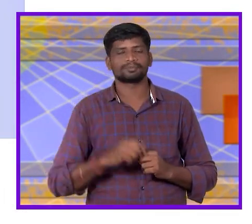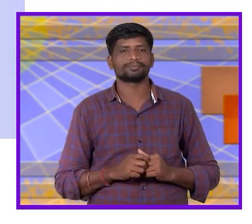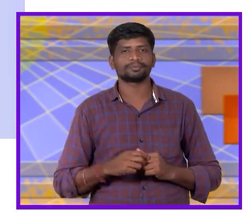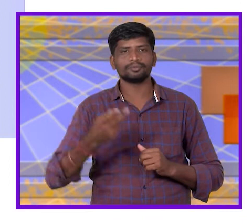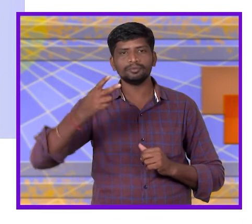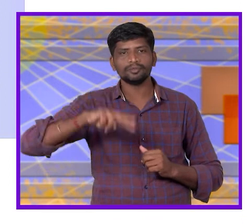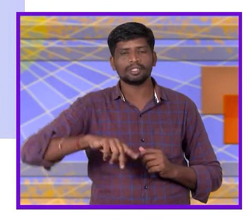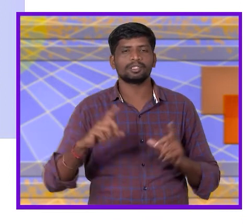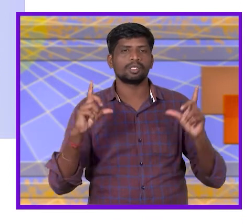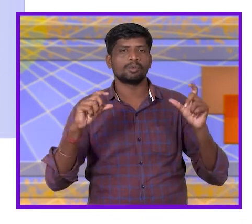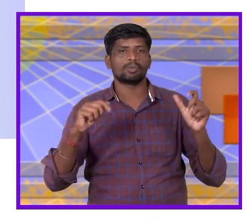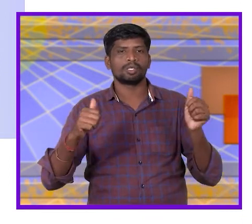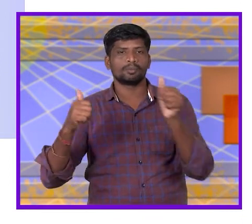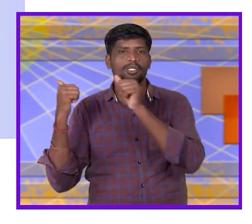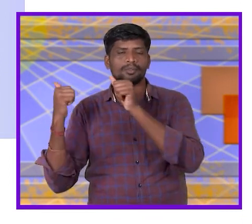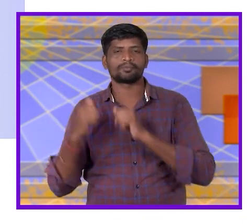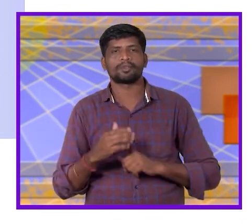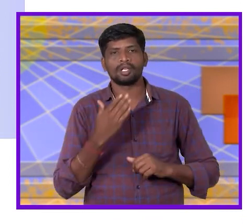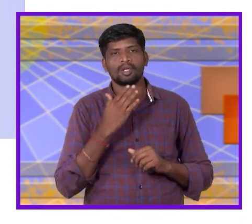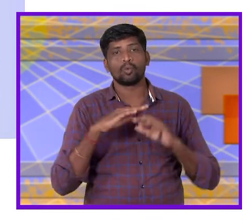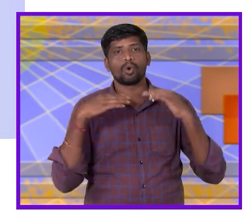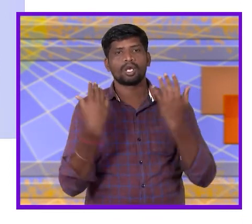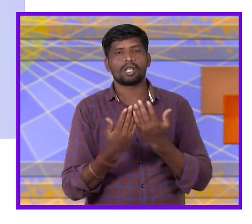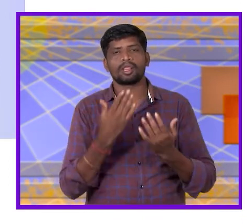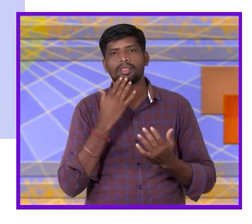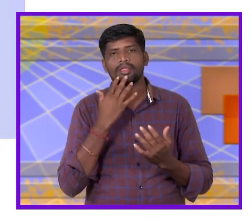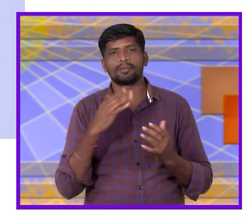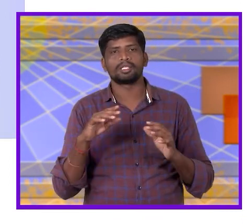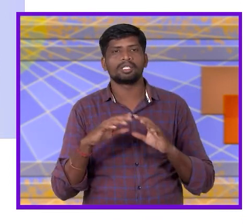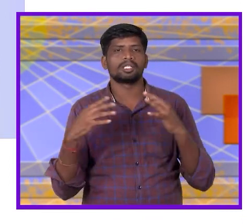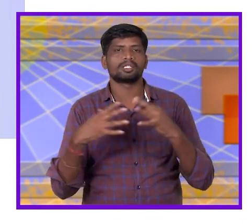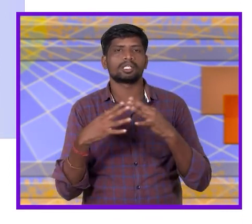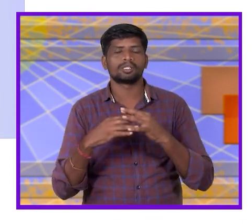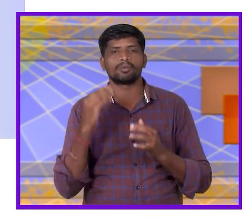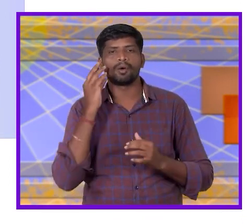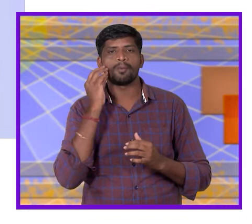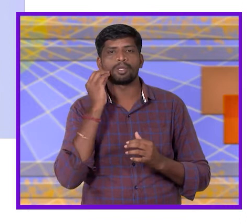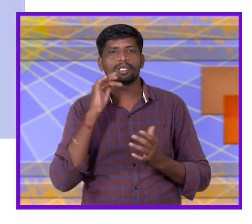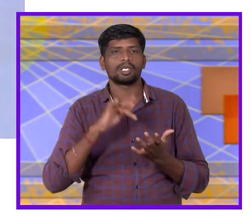அழகா திரையில் பாருங்கள், மதுரை உலக தமிழ் சங்கம் மிக சிறப்பாக உங்களுக்கு தெரியுது.